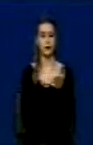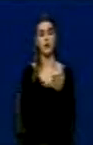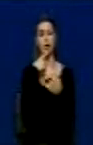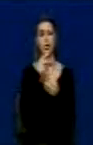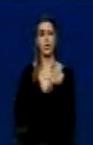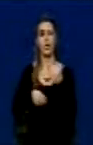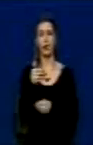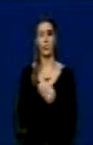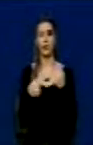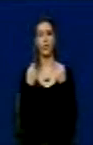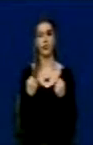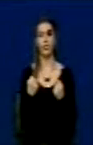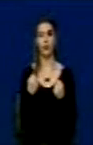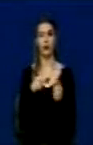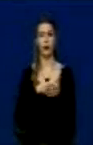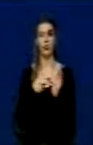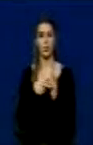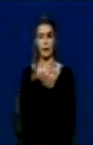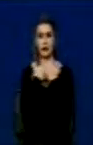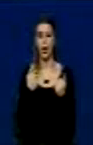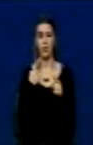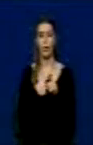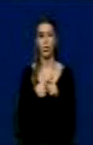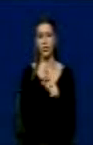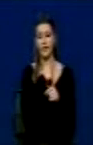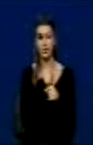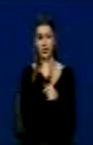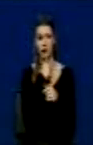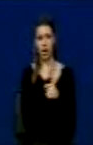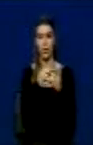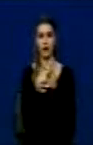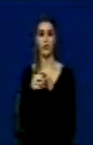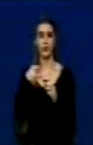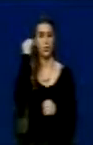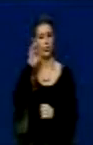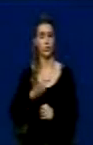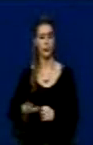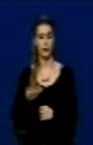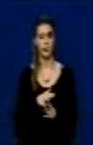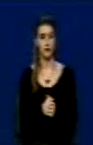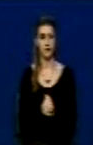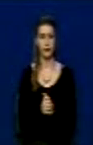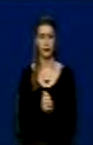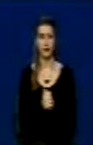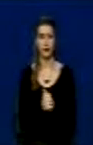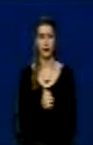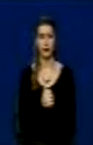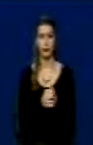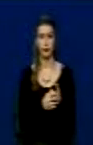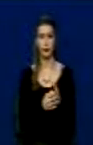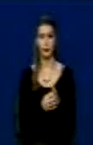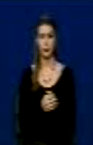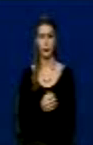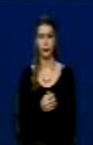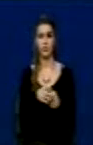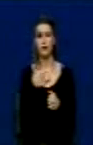stabilitetin makroekonomik dhe konsolidimin fiskal në Republikën e Kosovës. Shkurt e shqip, kjo i